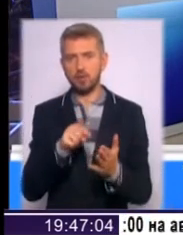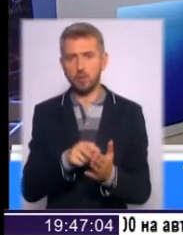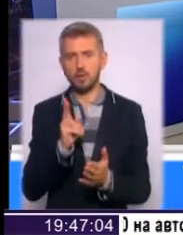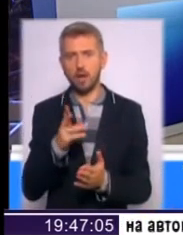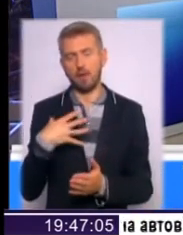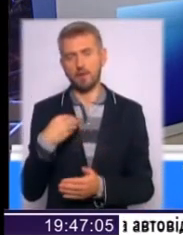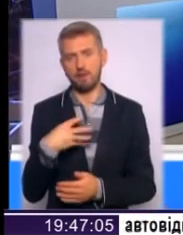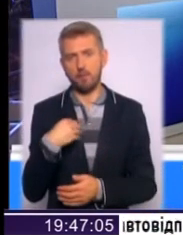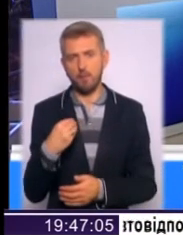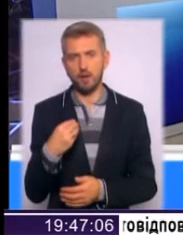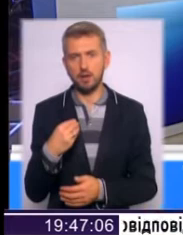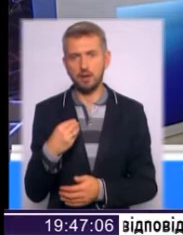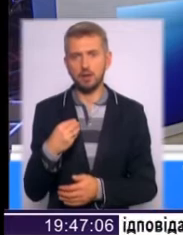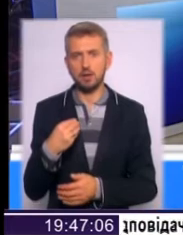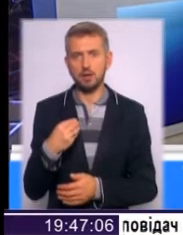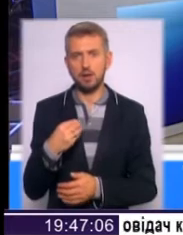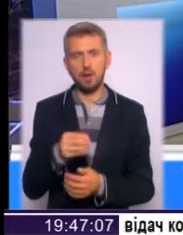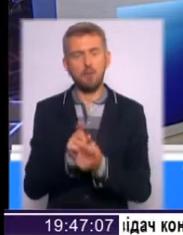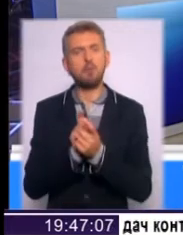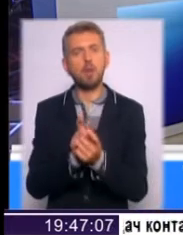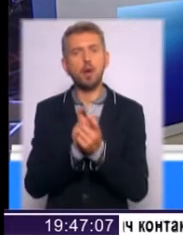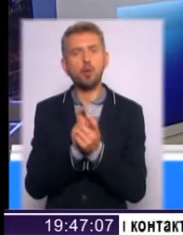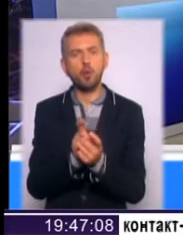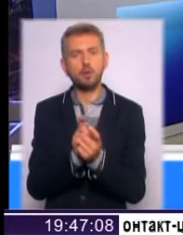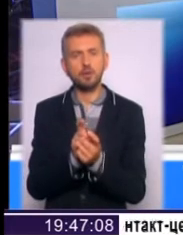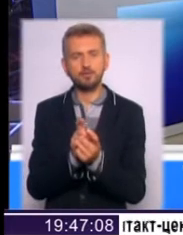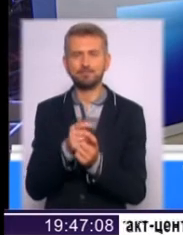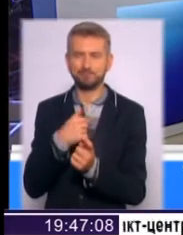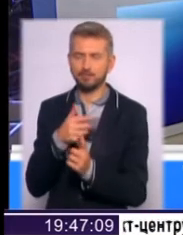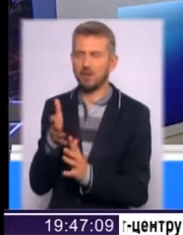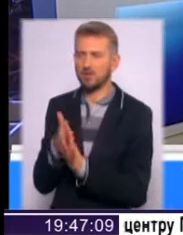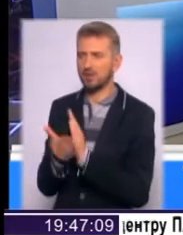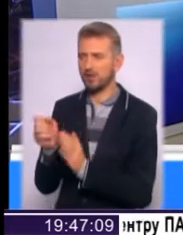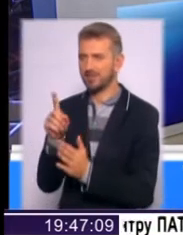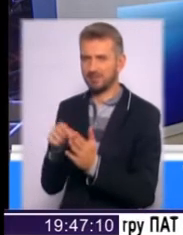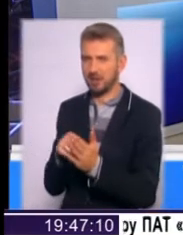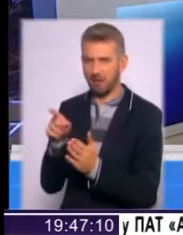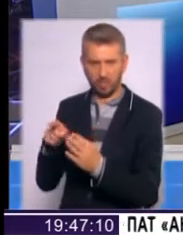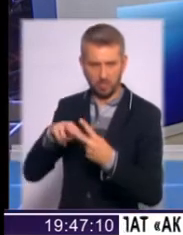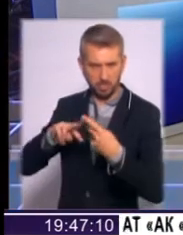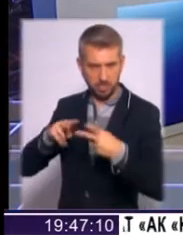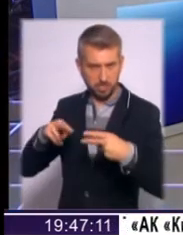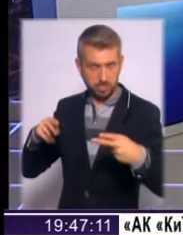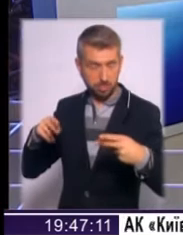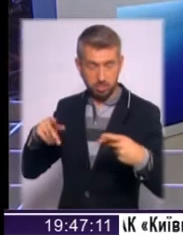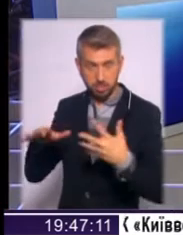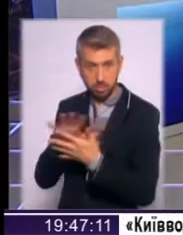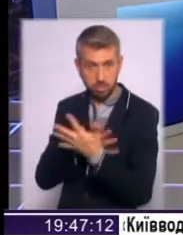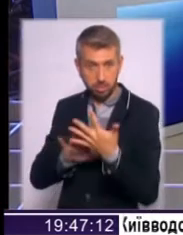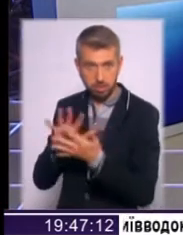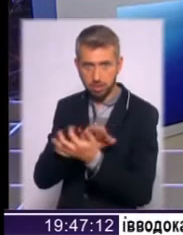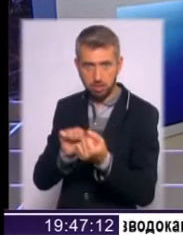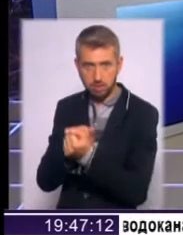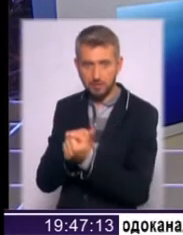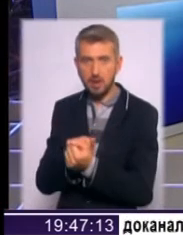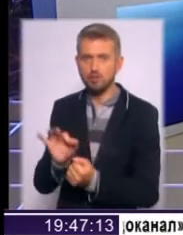во Львове бороться с... Мы зрозуміли ваше запитання. Ви так трошечки все якось,